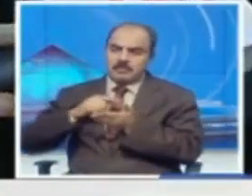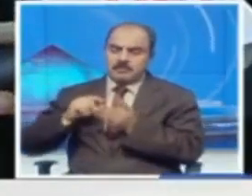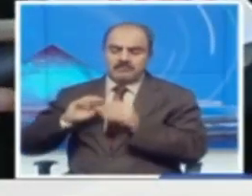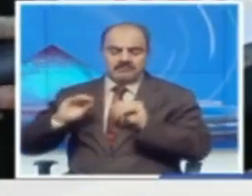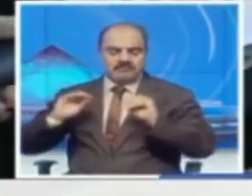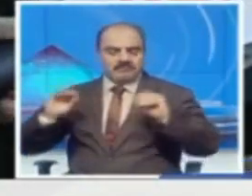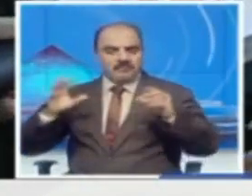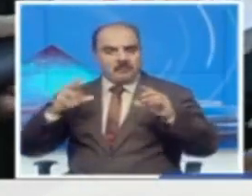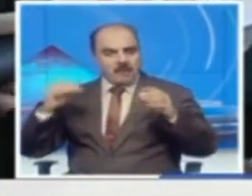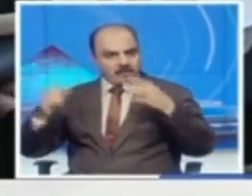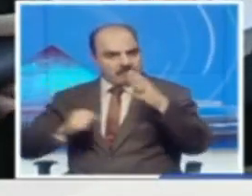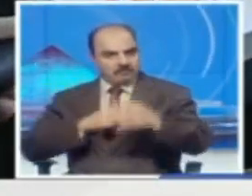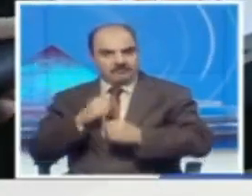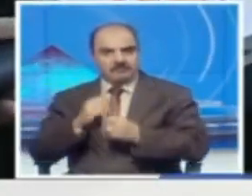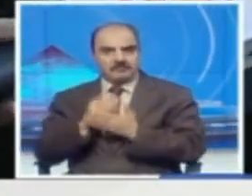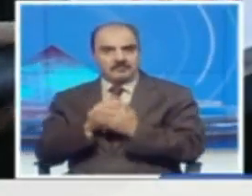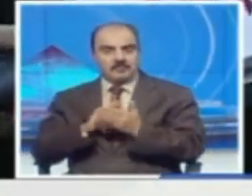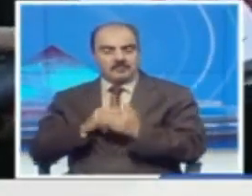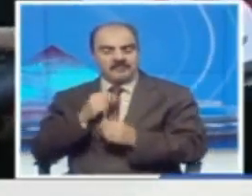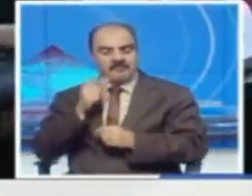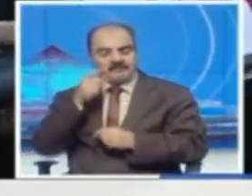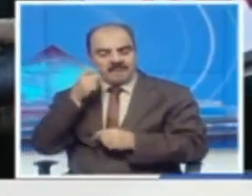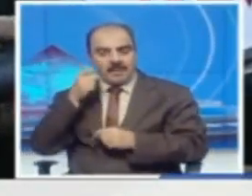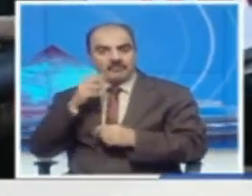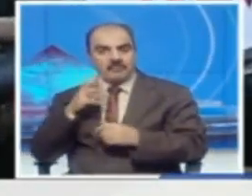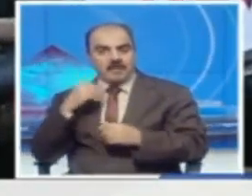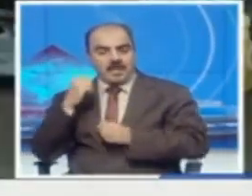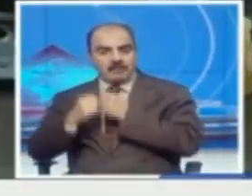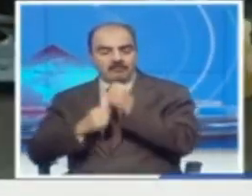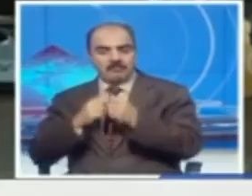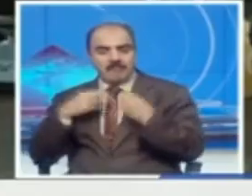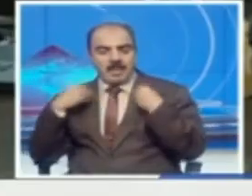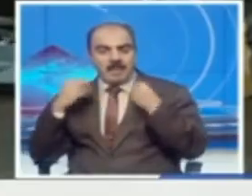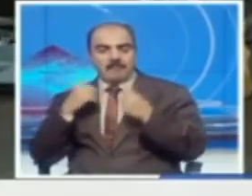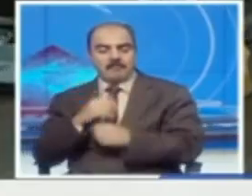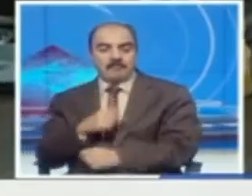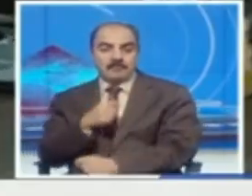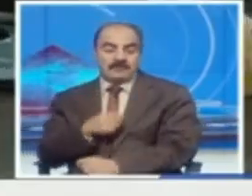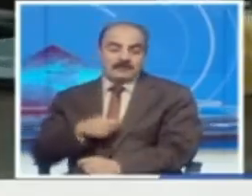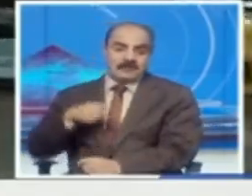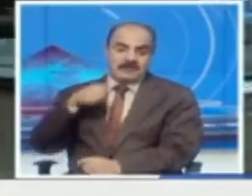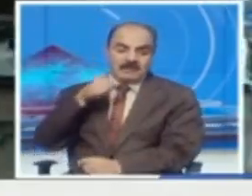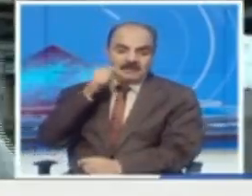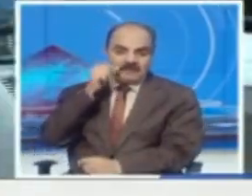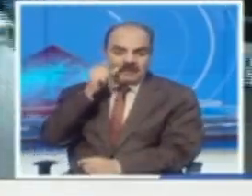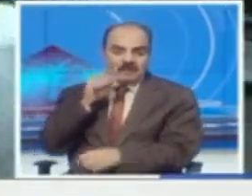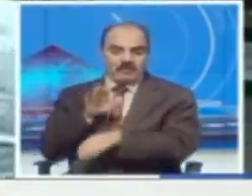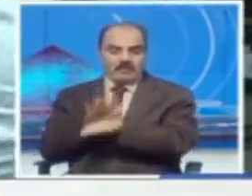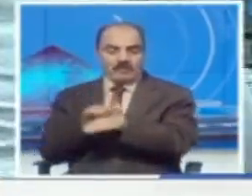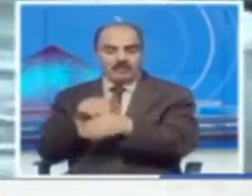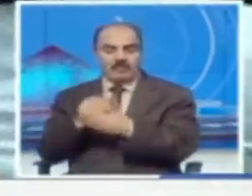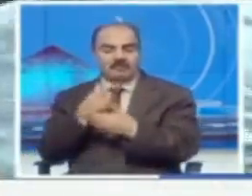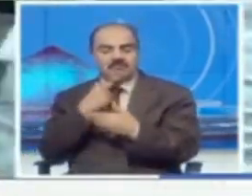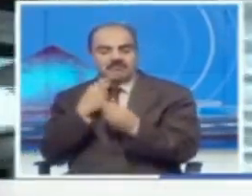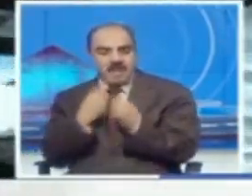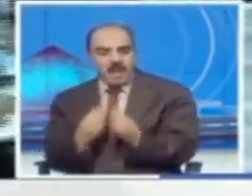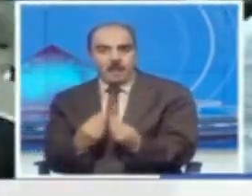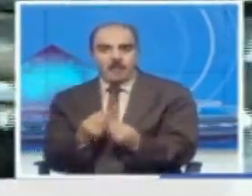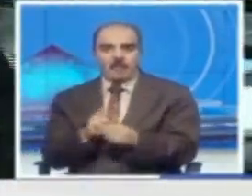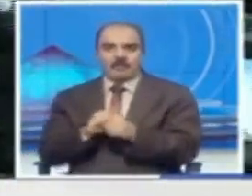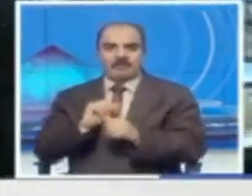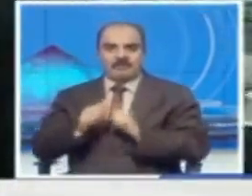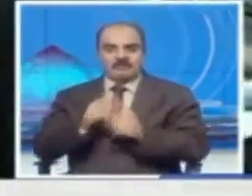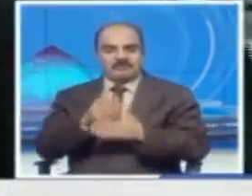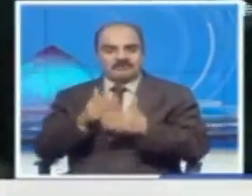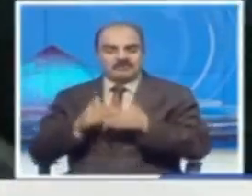جدا ان احنا نغذي هذا المفهوم لدى الشباب ولدى الرياضيين. زيادة الوعي التأميني الأخضر والمشاركة في